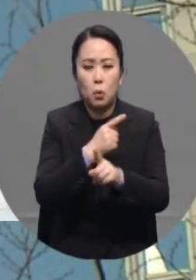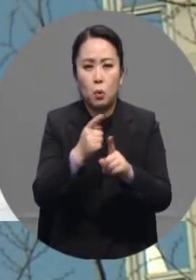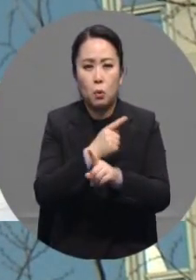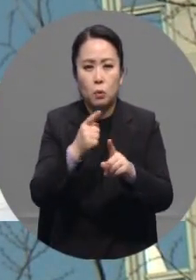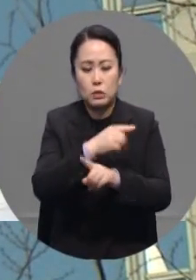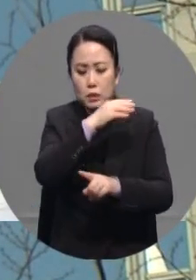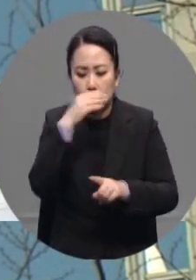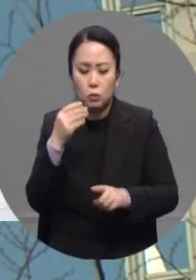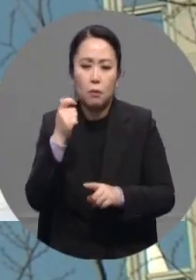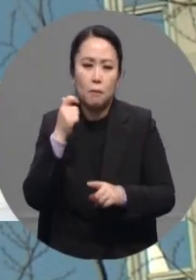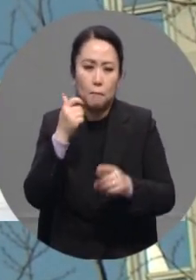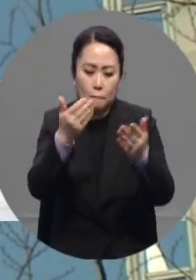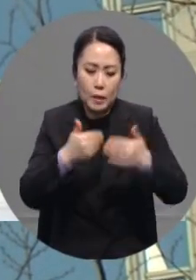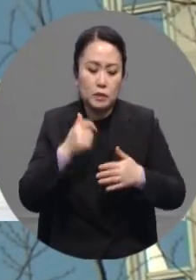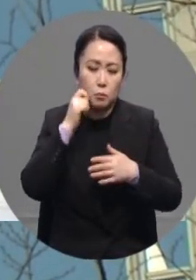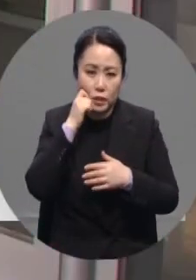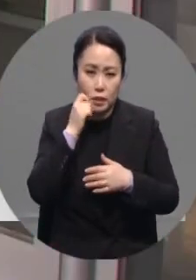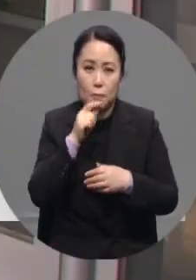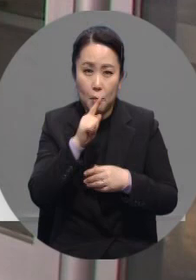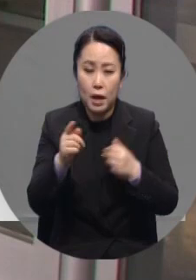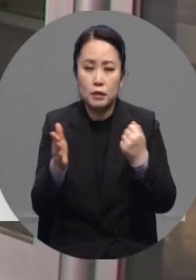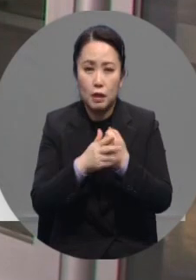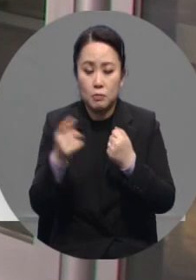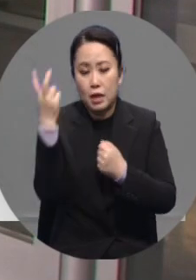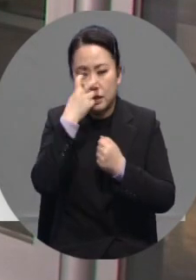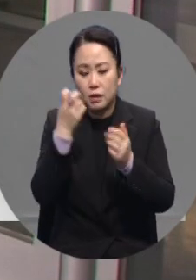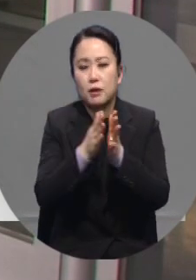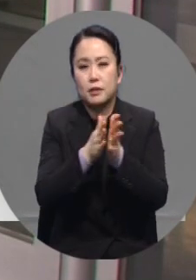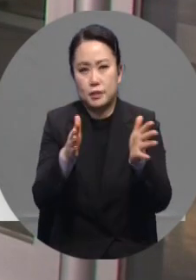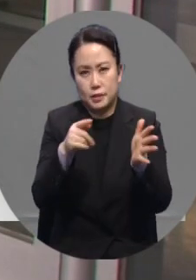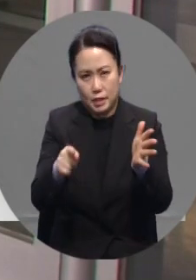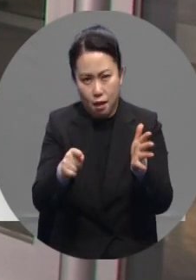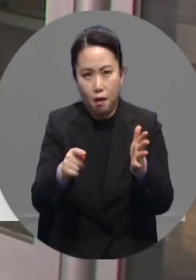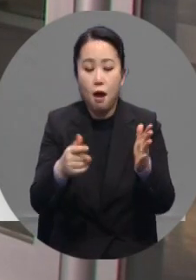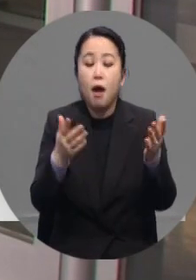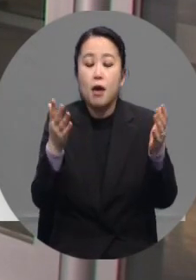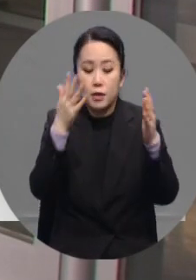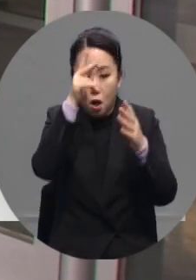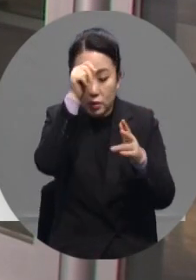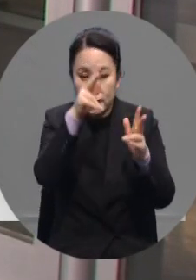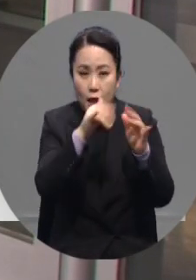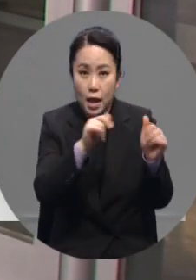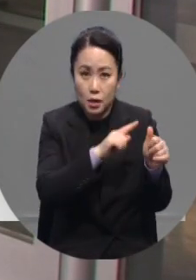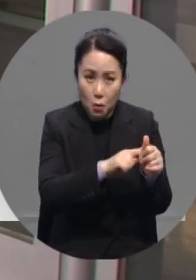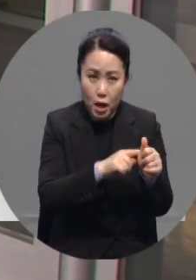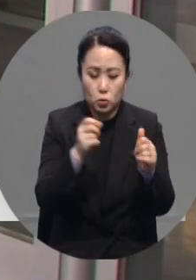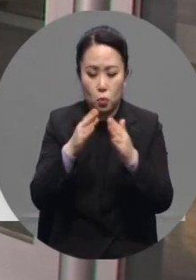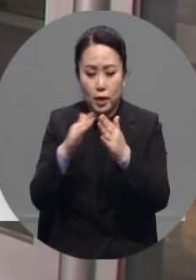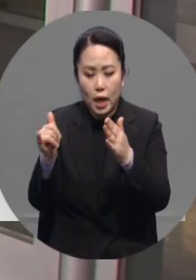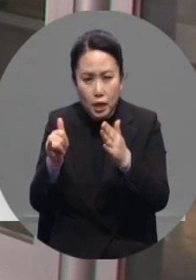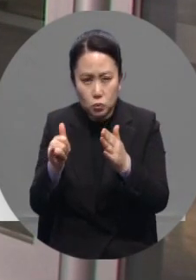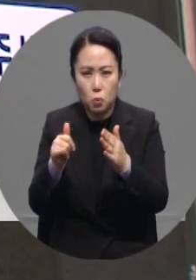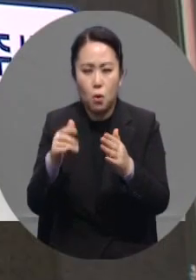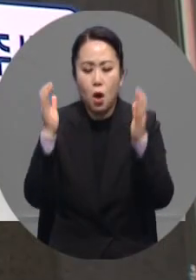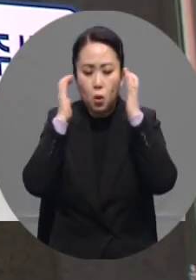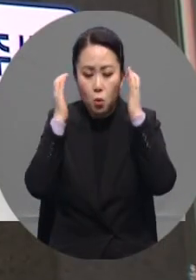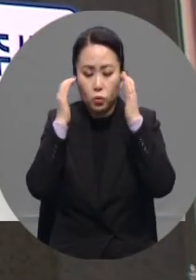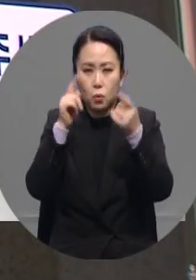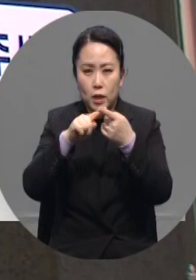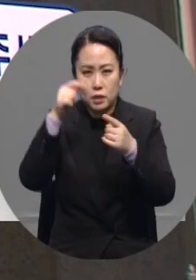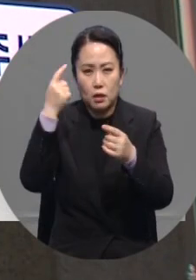부산경찰청은 오늘 입장문을 내고 경찰관과 그 가족이 겪었을 고통에 공감하며 깊은 위로의 말씀을 드린다며